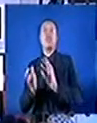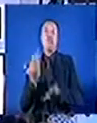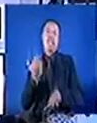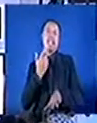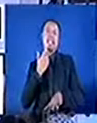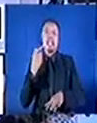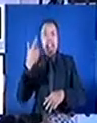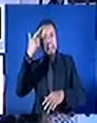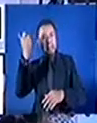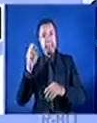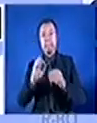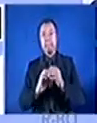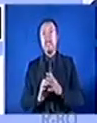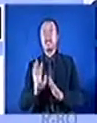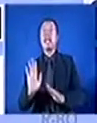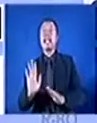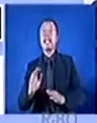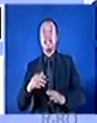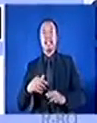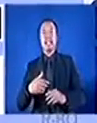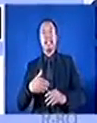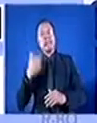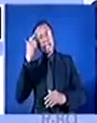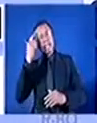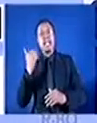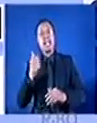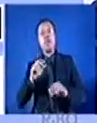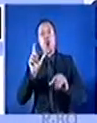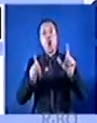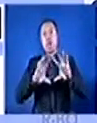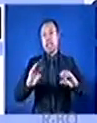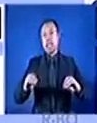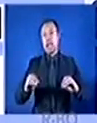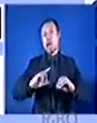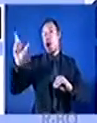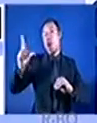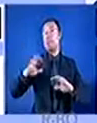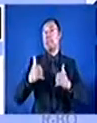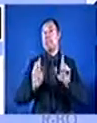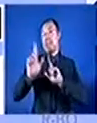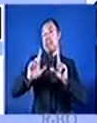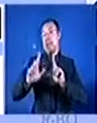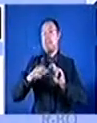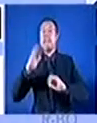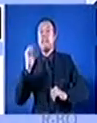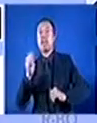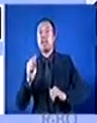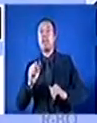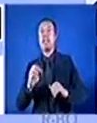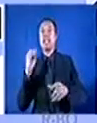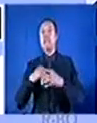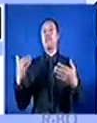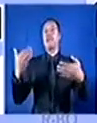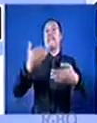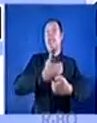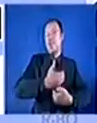saya kira tenaga kerja kita akan bisa bersaing di luar negeri. Di samping itu, kita melakukan perlindungan